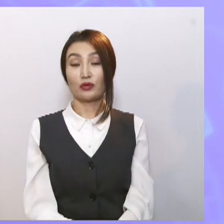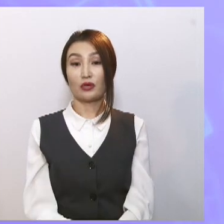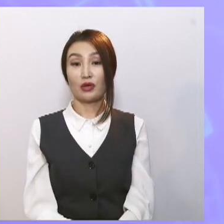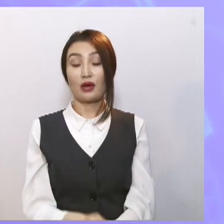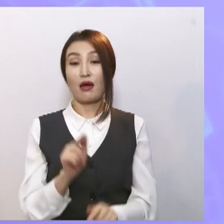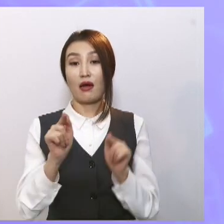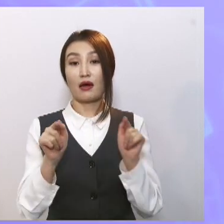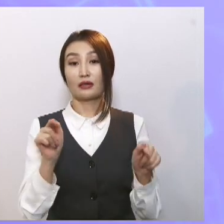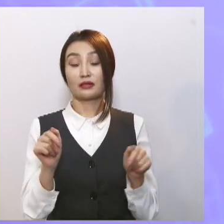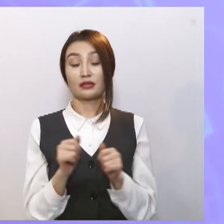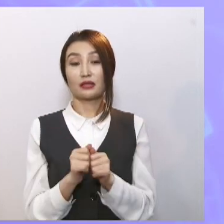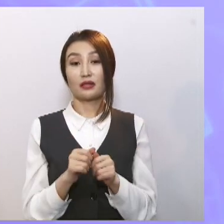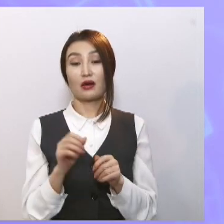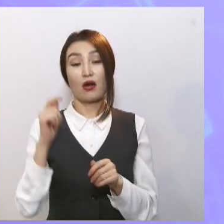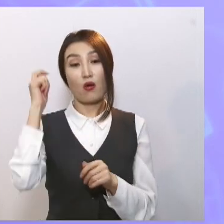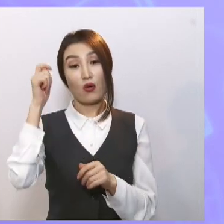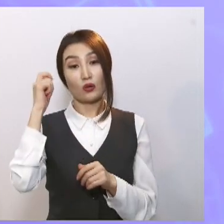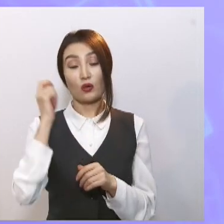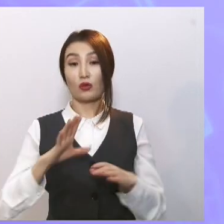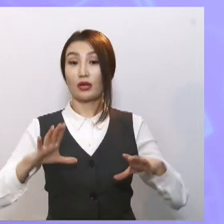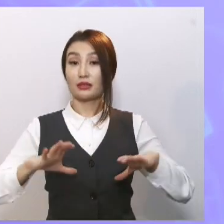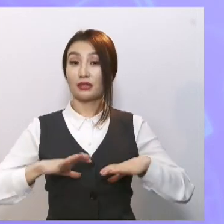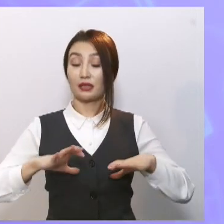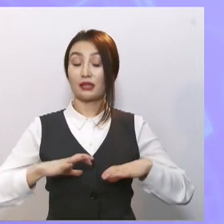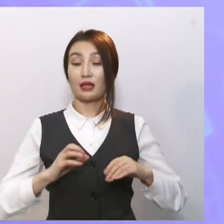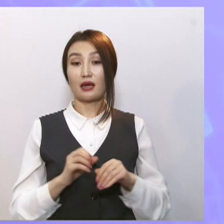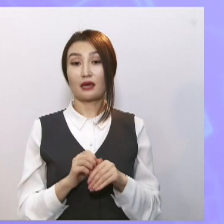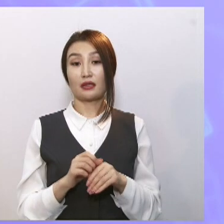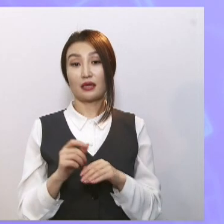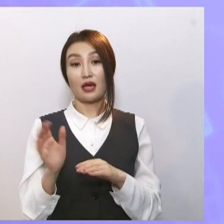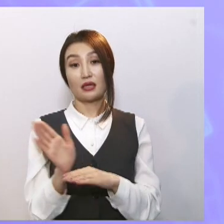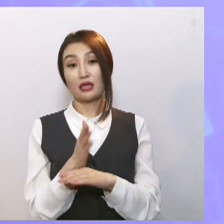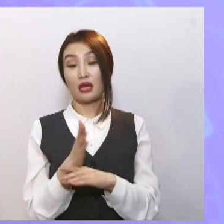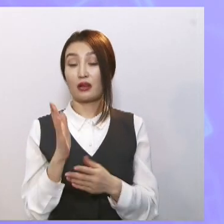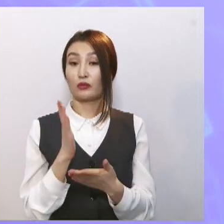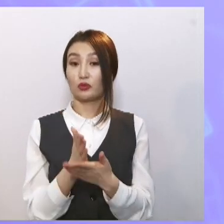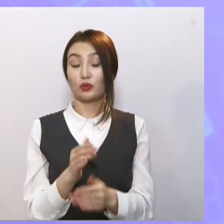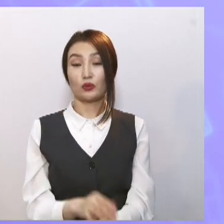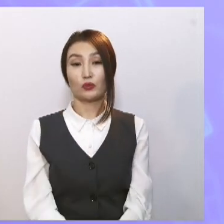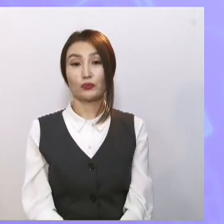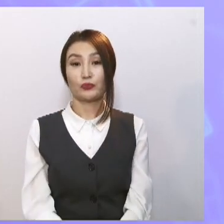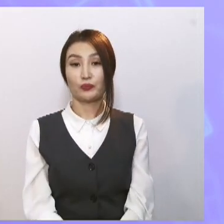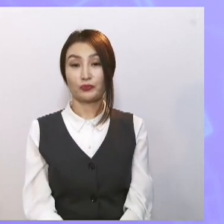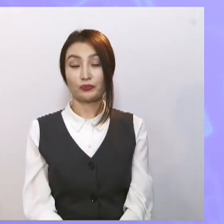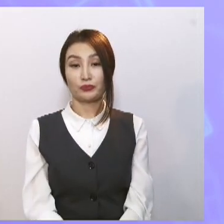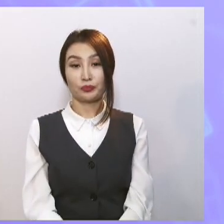Ары жакта балдар, койлор, жылкылар жайылып жүрөт.